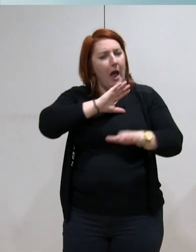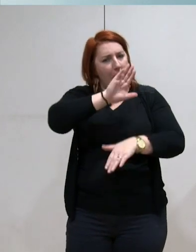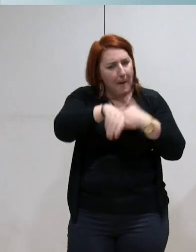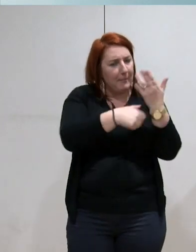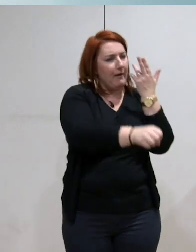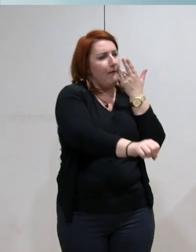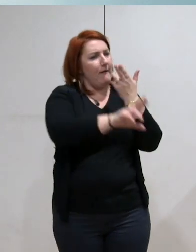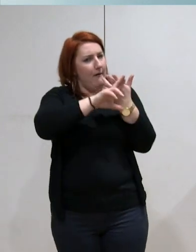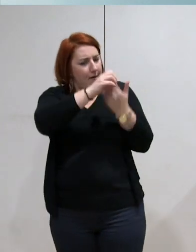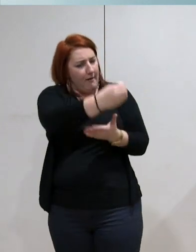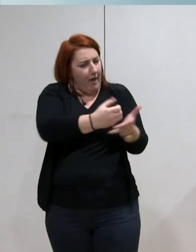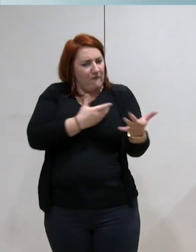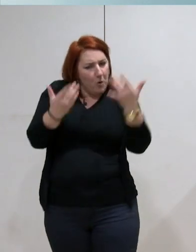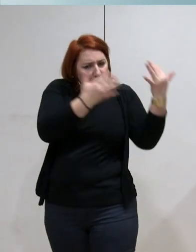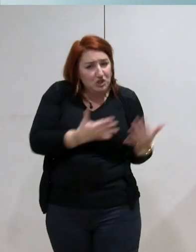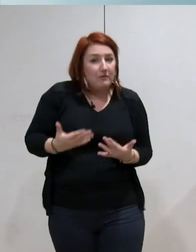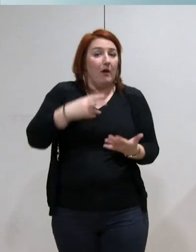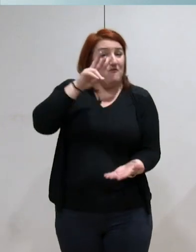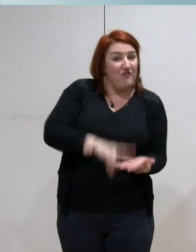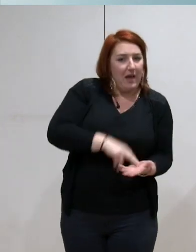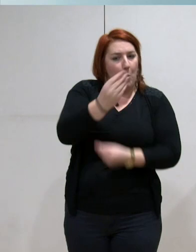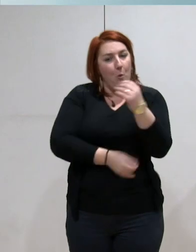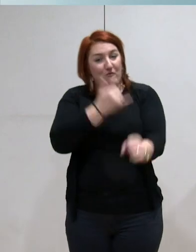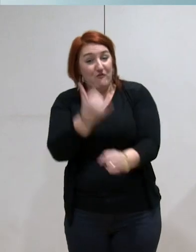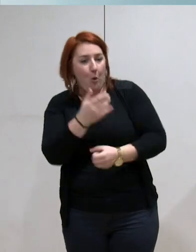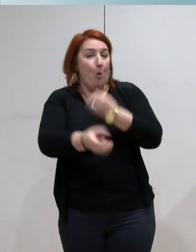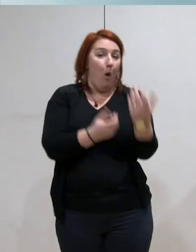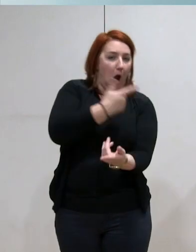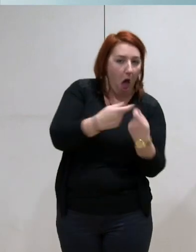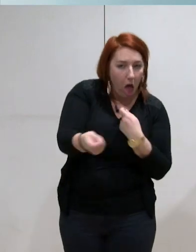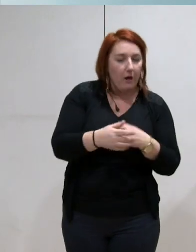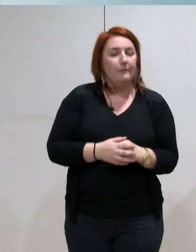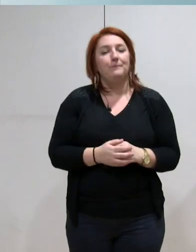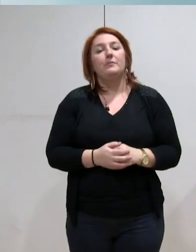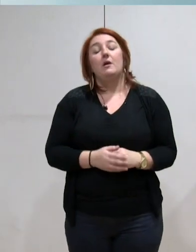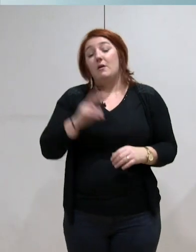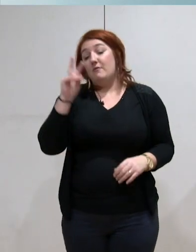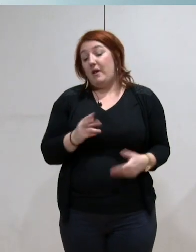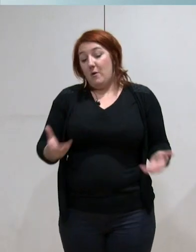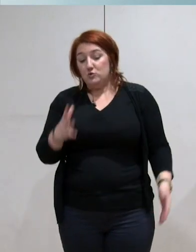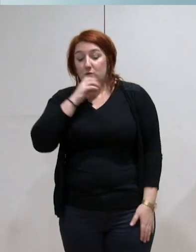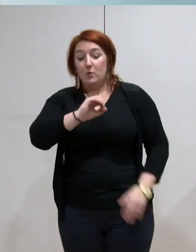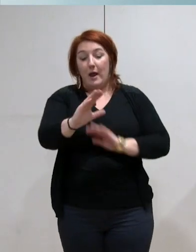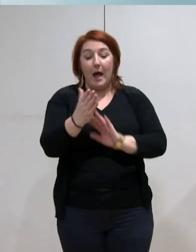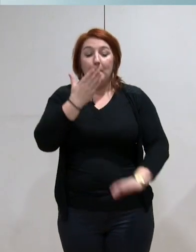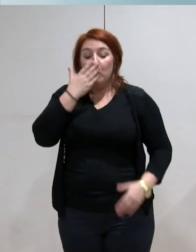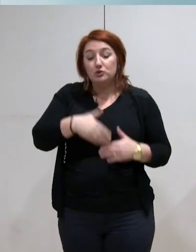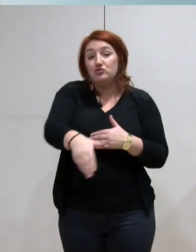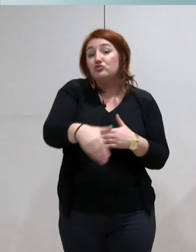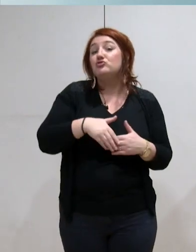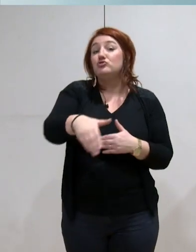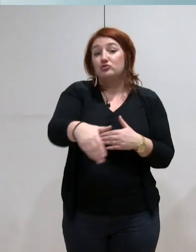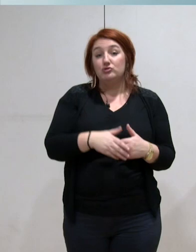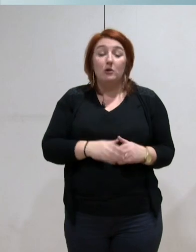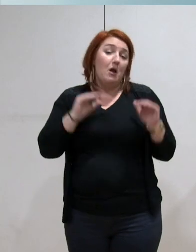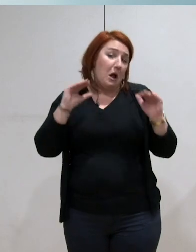réalité des chiffres alors c'est vrai qu'aujourd'hui on s'approche de Noël et ben il y a des choses qui vont quand même un peu dans le